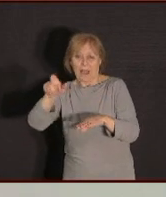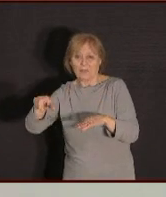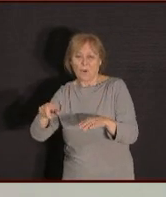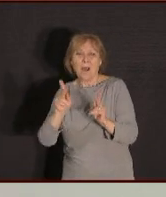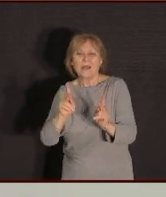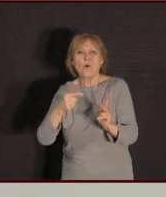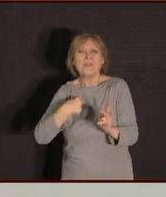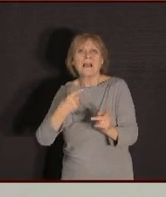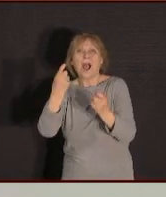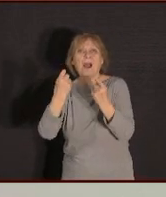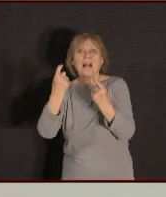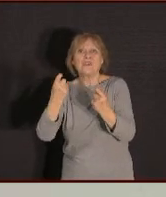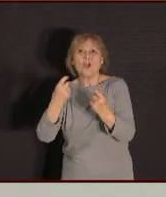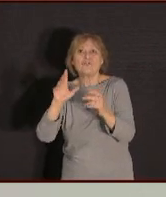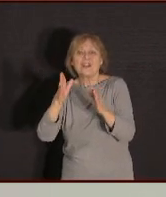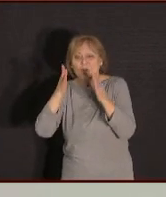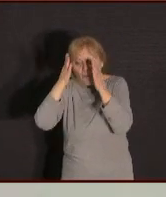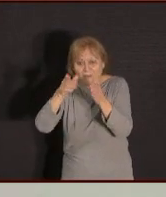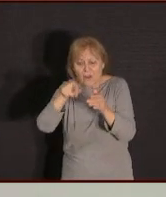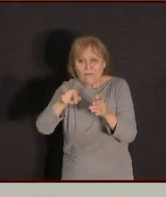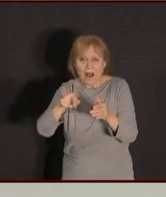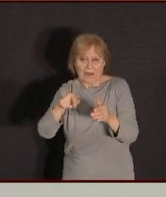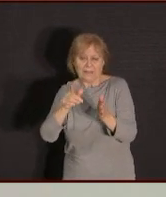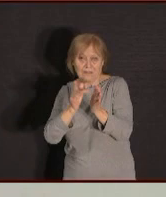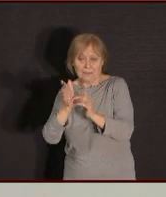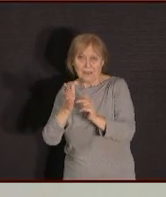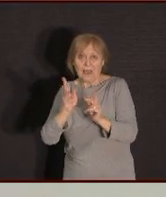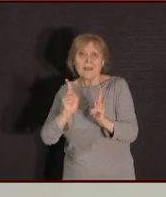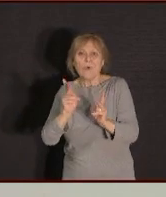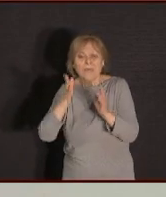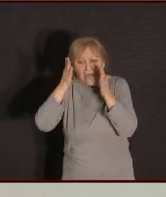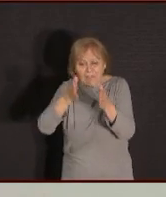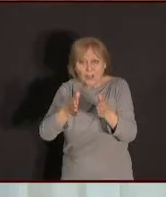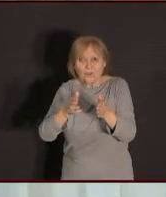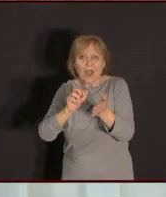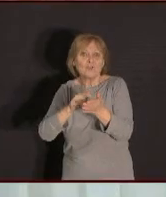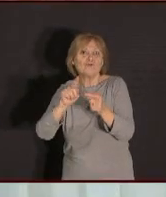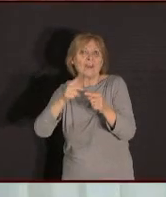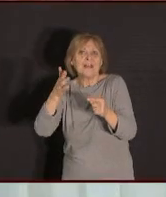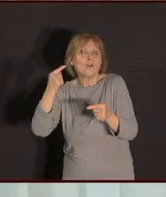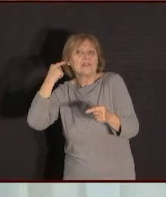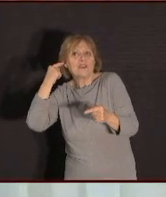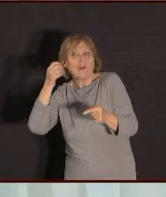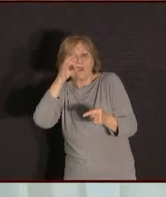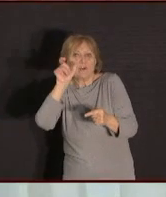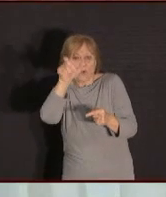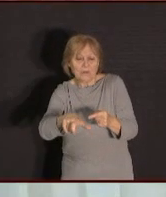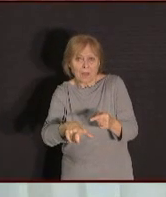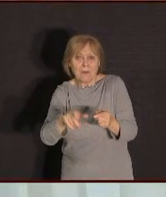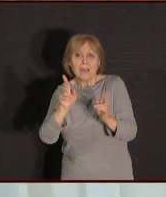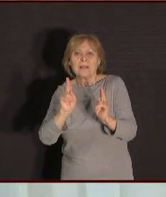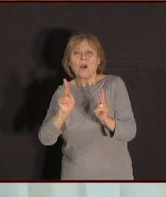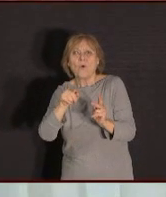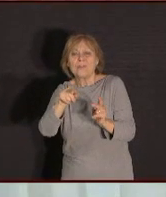Kako naj ga kličejo, če niso verovali vanj? In kako naj verujejo, če niso slišali o njem? In kako